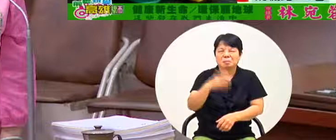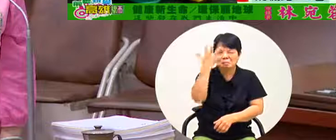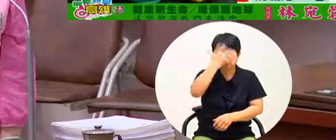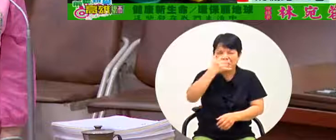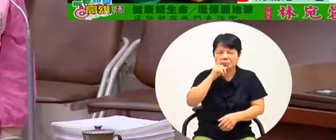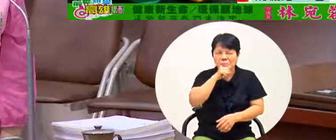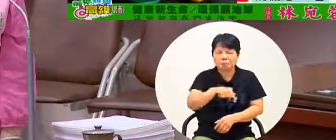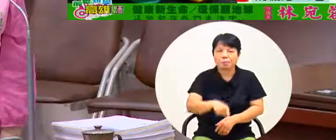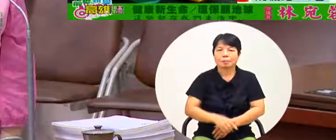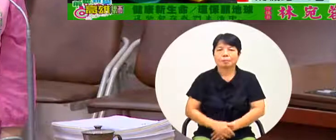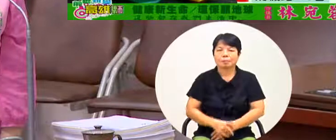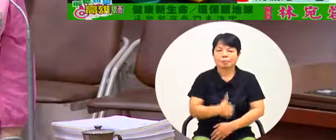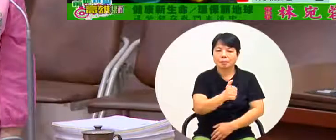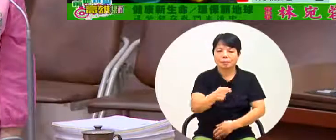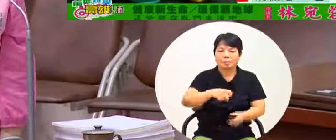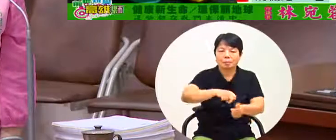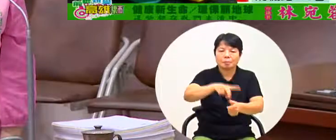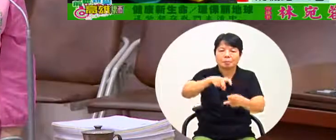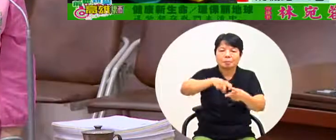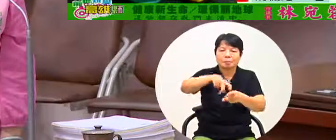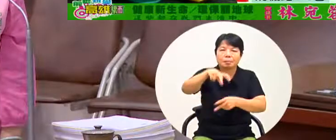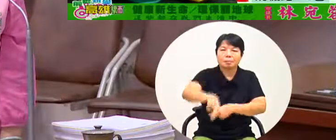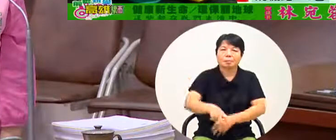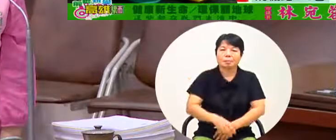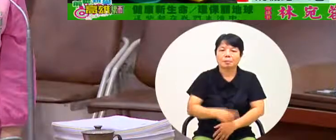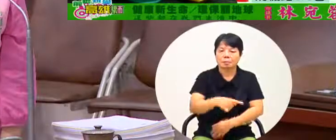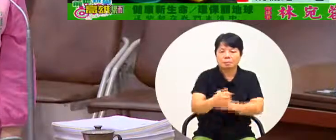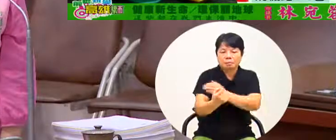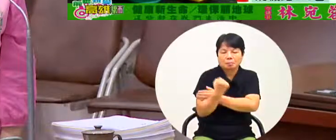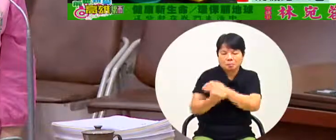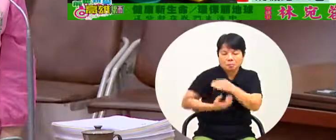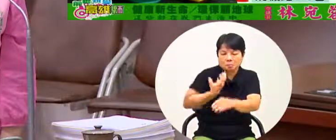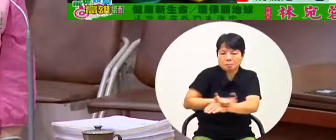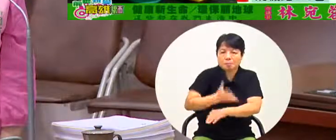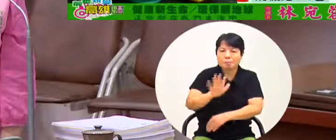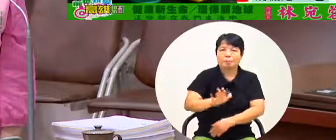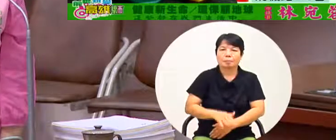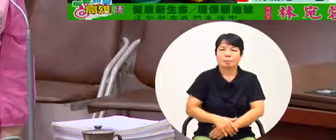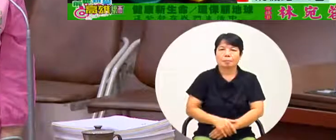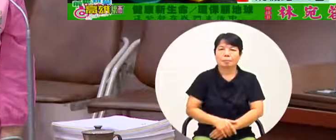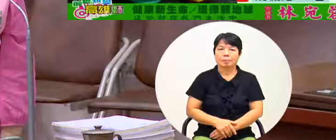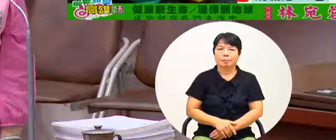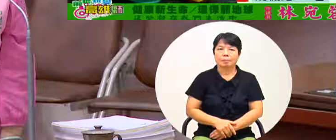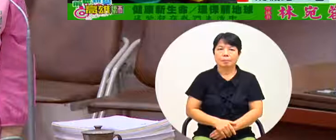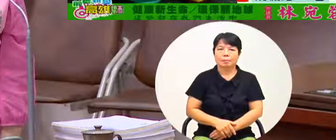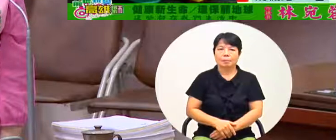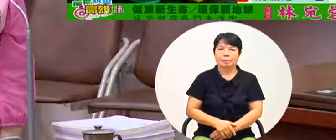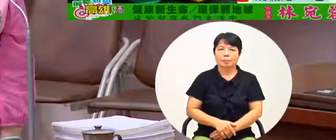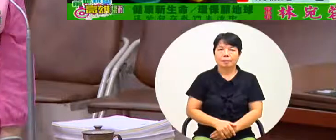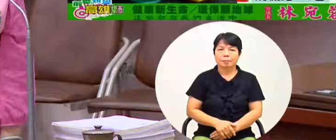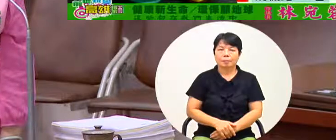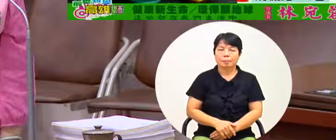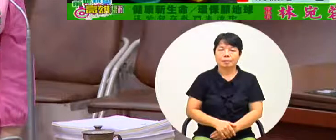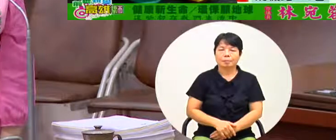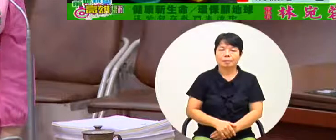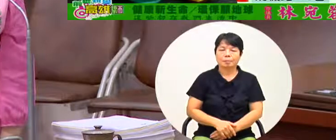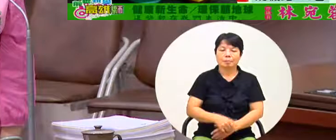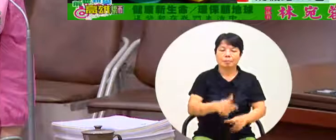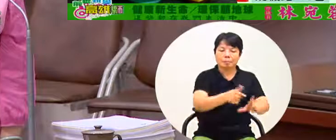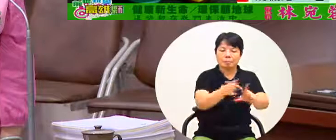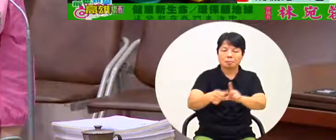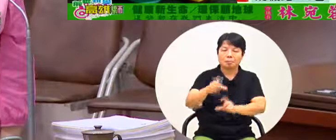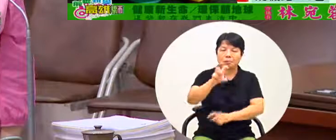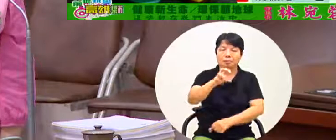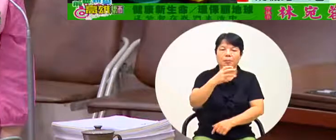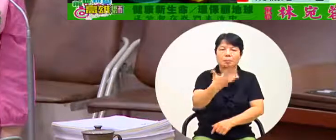你们的。尽心尽力，我们都看得到。当然是因为38区的工作，你那是做不完呐、